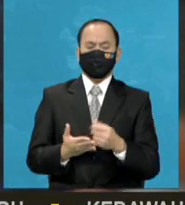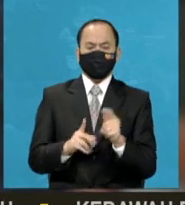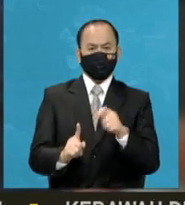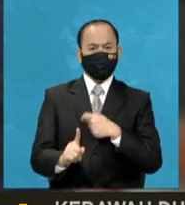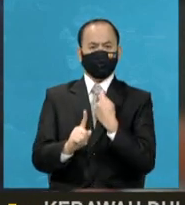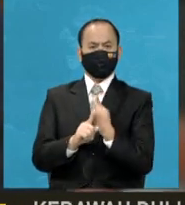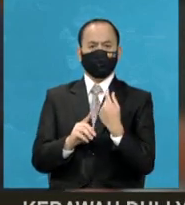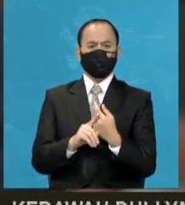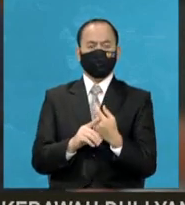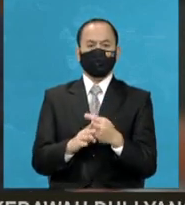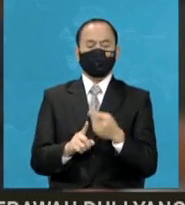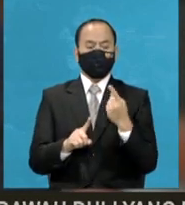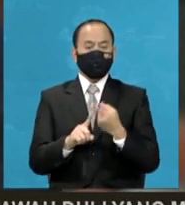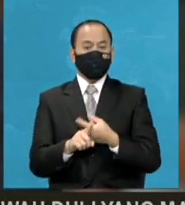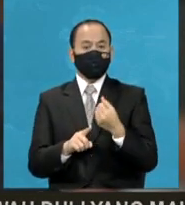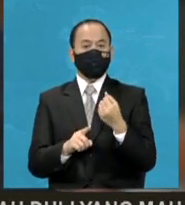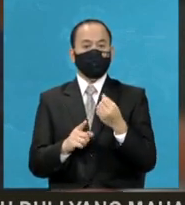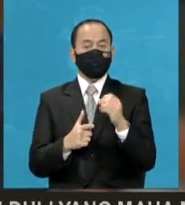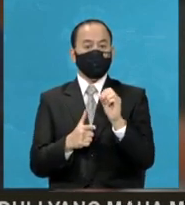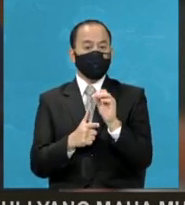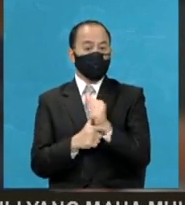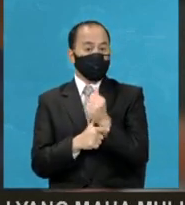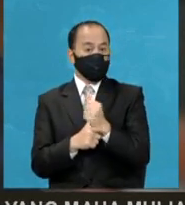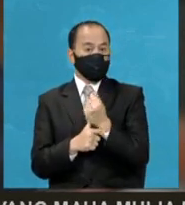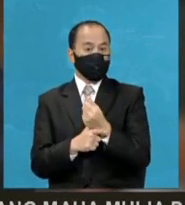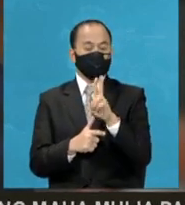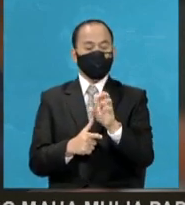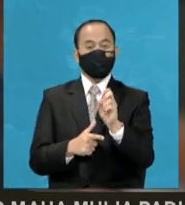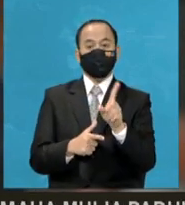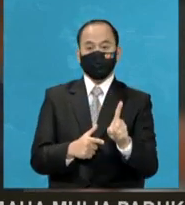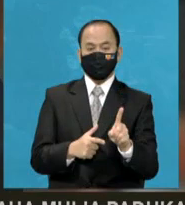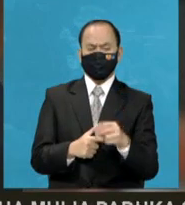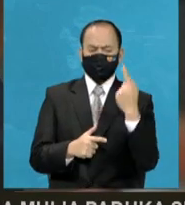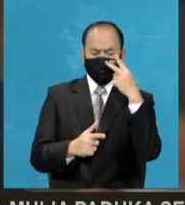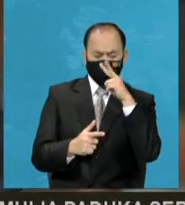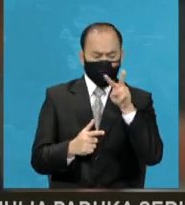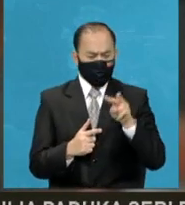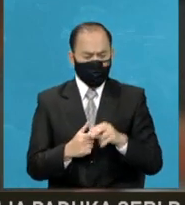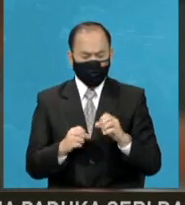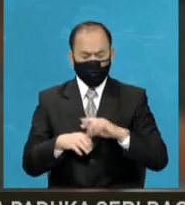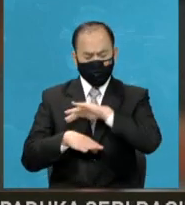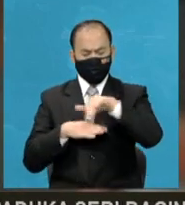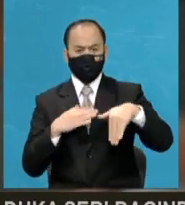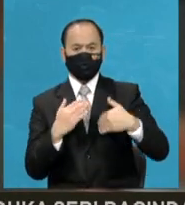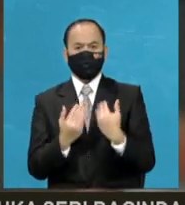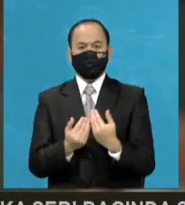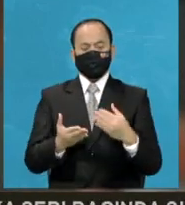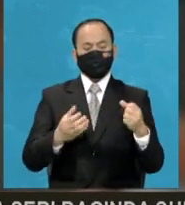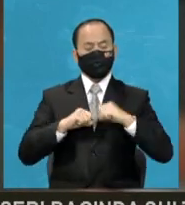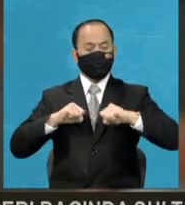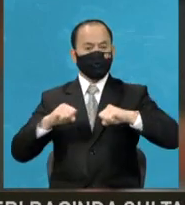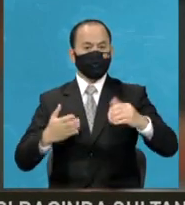ditubuhkan pada bulan Oktober 2008 itu bagi mereview dan meneliti secara holistik mengenai Sistem perbekalan